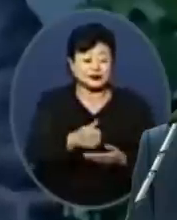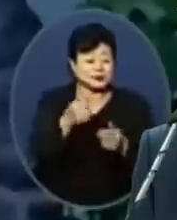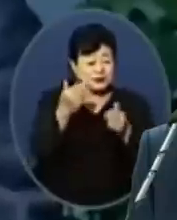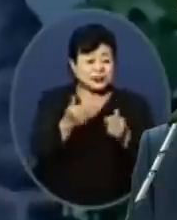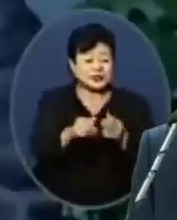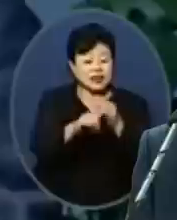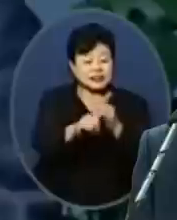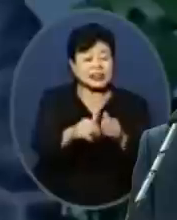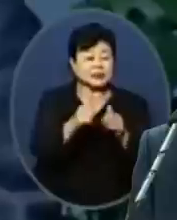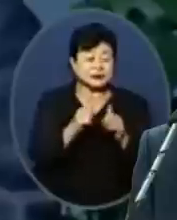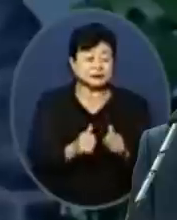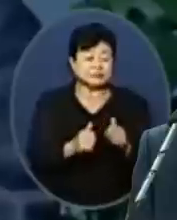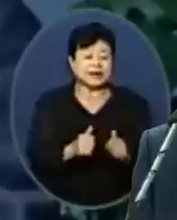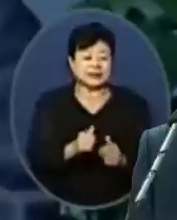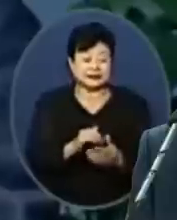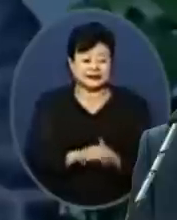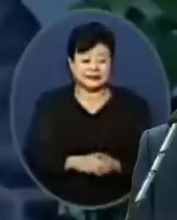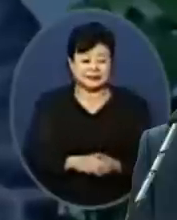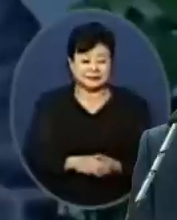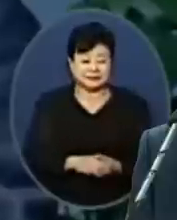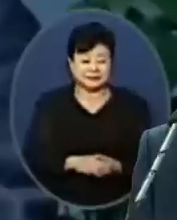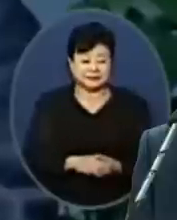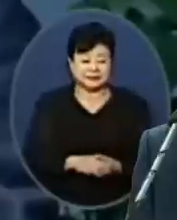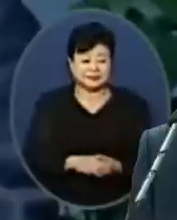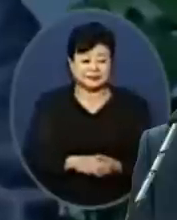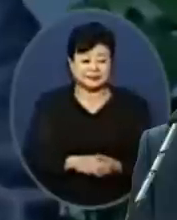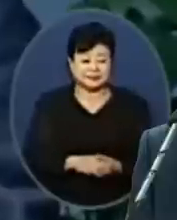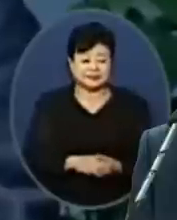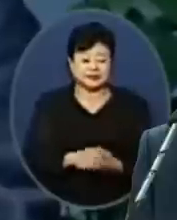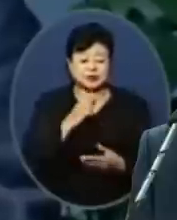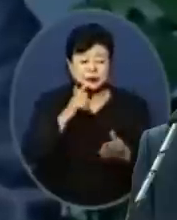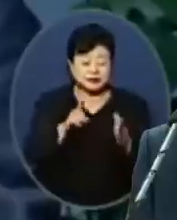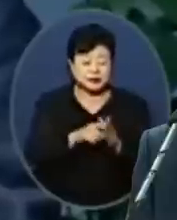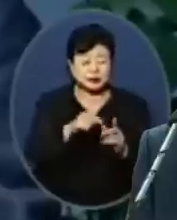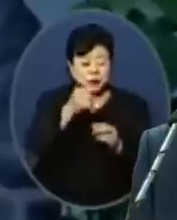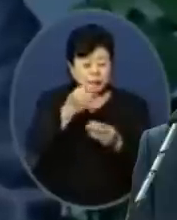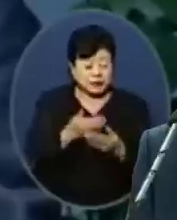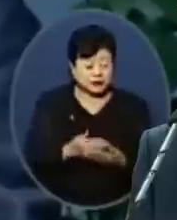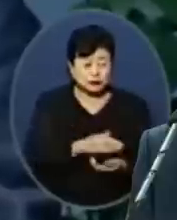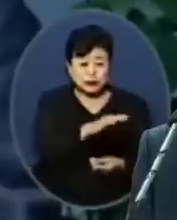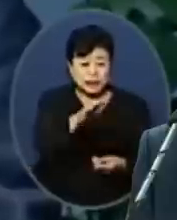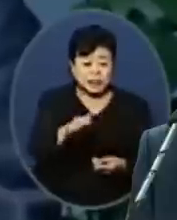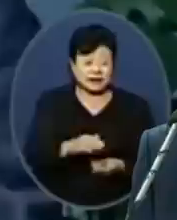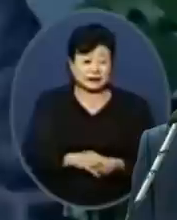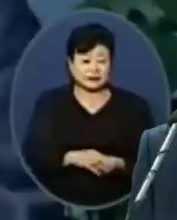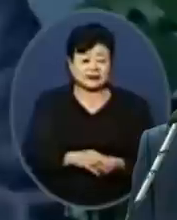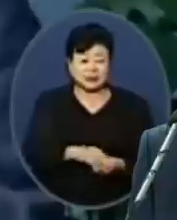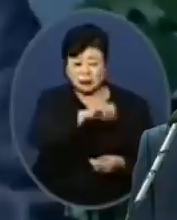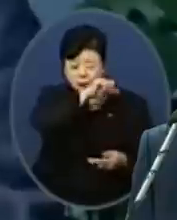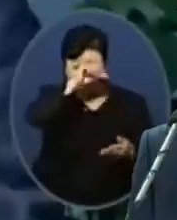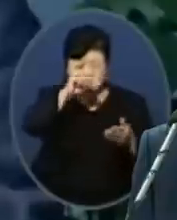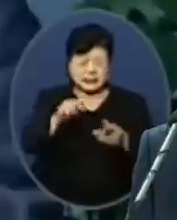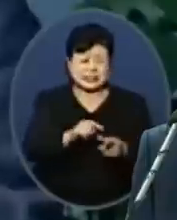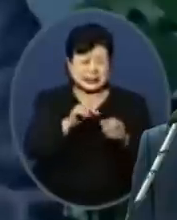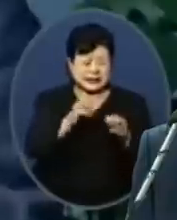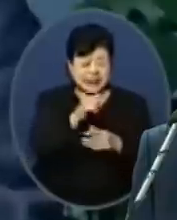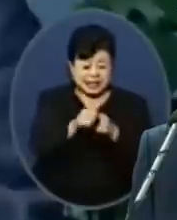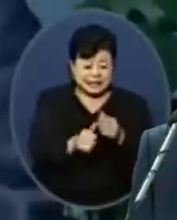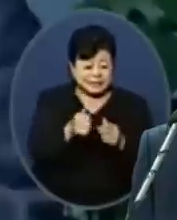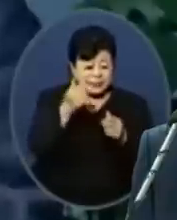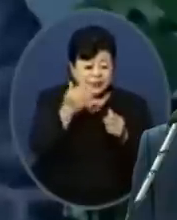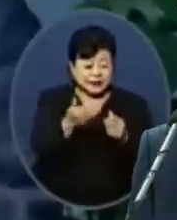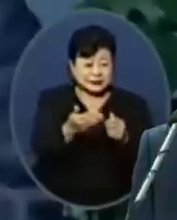주님께서는 상급 심판을 하십니다. 오직 믿음으로 구원받은 우리들이 일평생 살면서